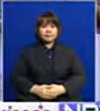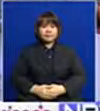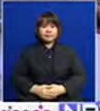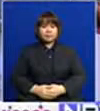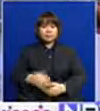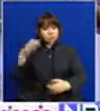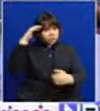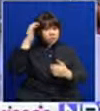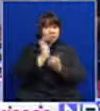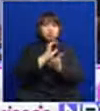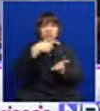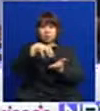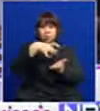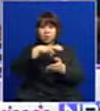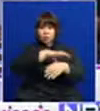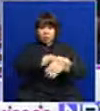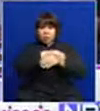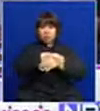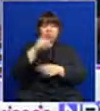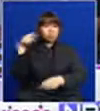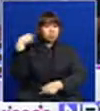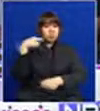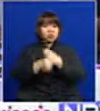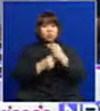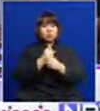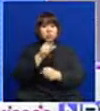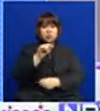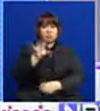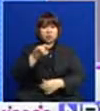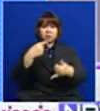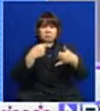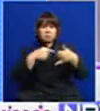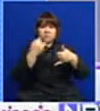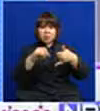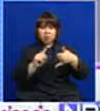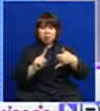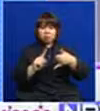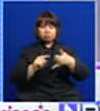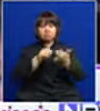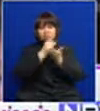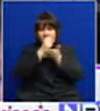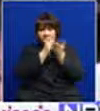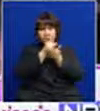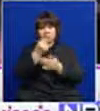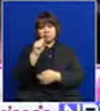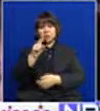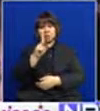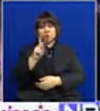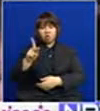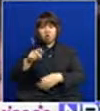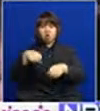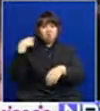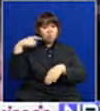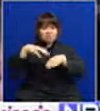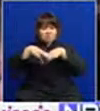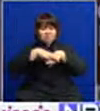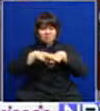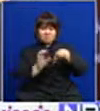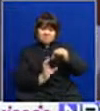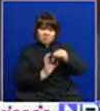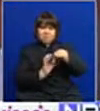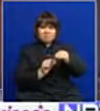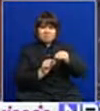ตำรวจแถลงผลจับกุมนางสาวเอมอนพละแสนอายุ28ปีผู้ต้องหาค้าไอซ์กว่า11กิโลกรัมซุกซ่อนในรองเท้าสตรีขณะนำเข้าไทยทางด่